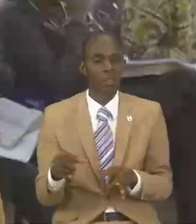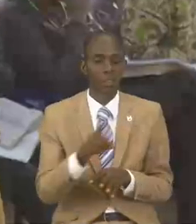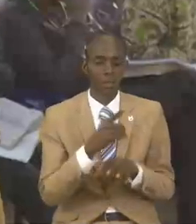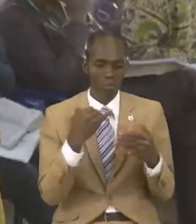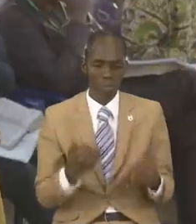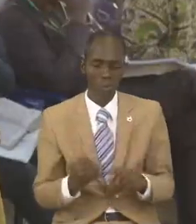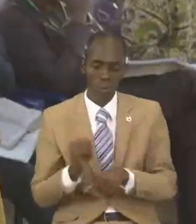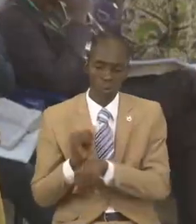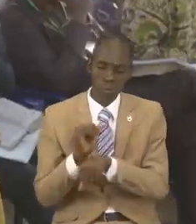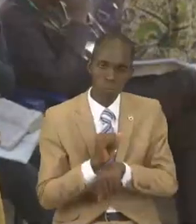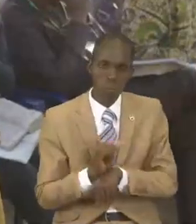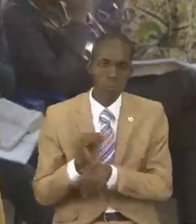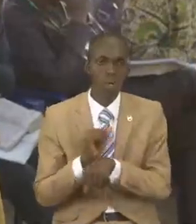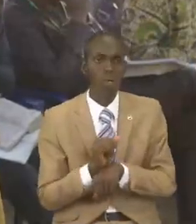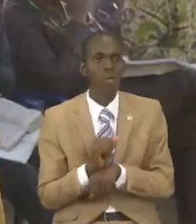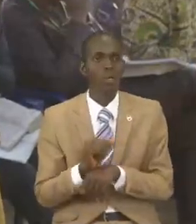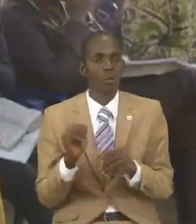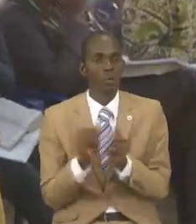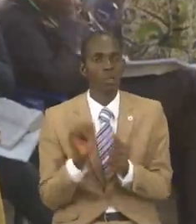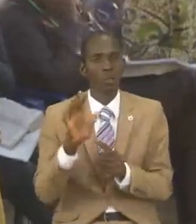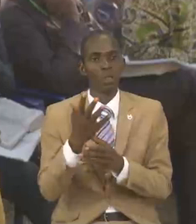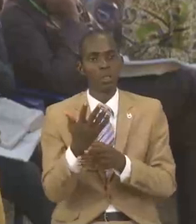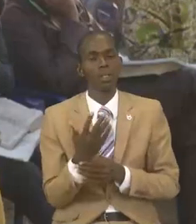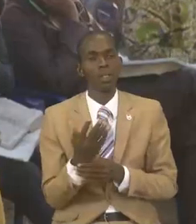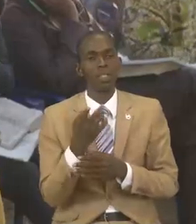mais qu'il travaille.